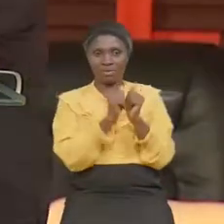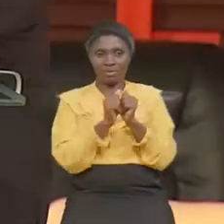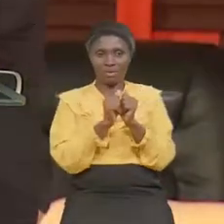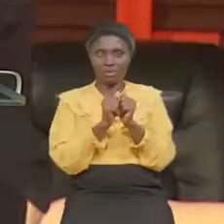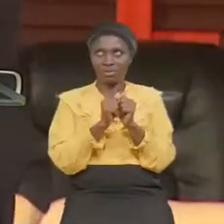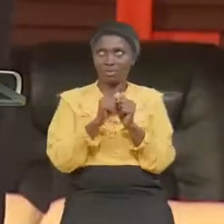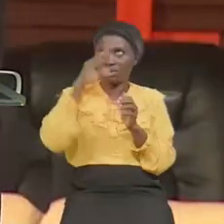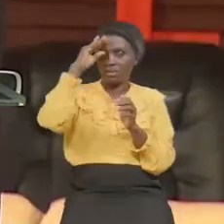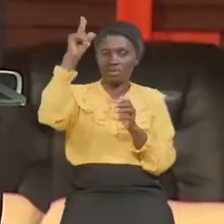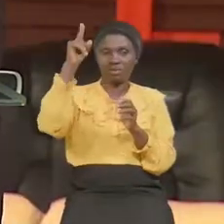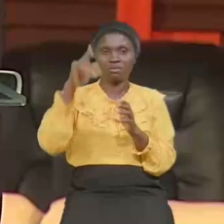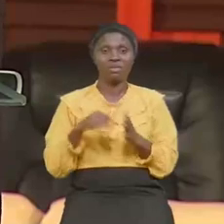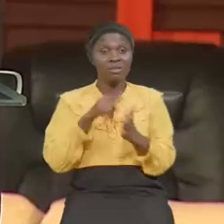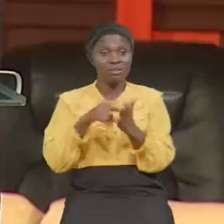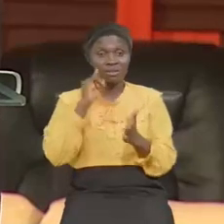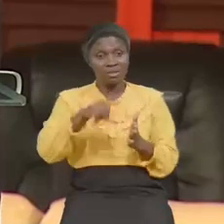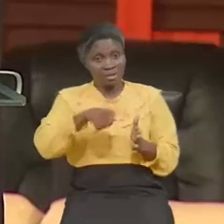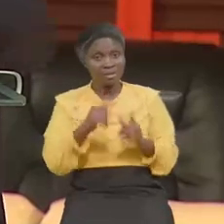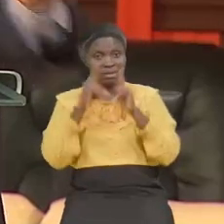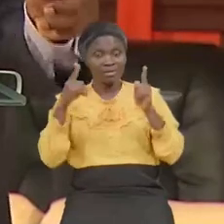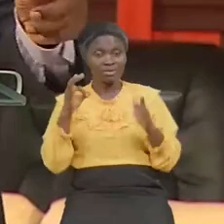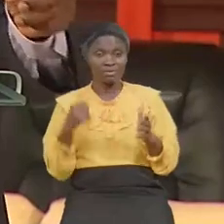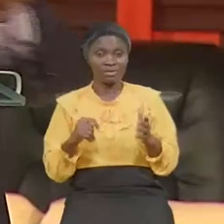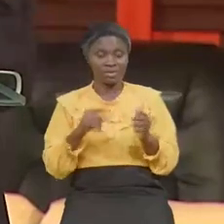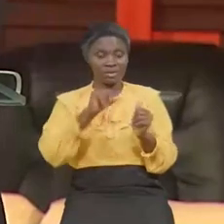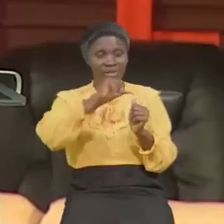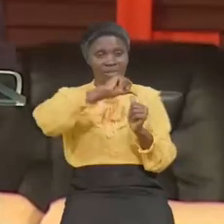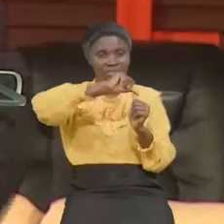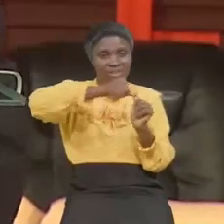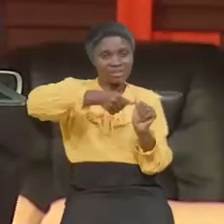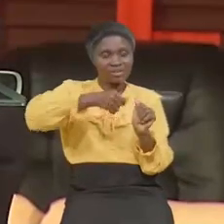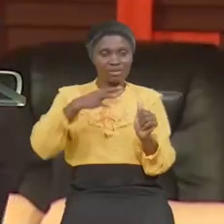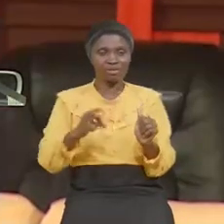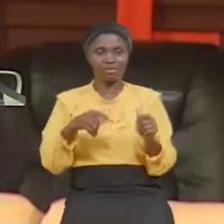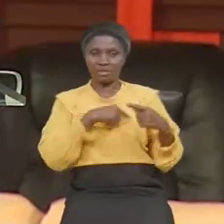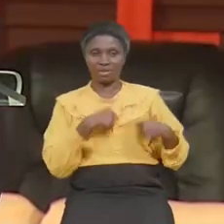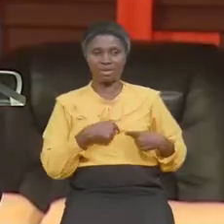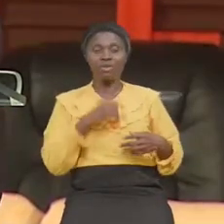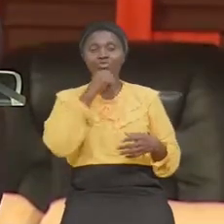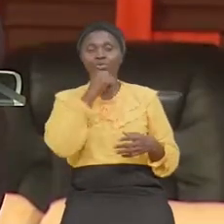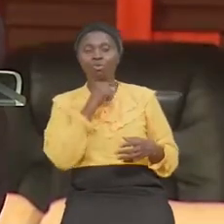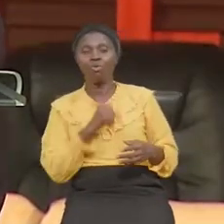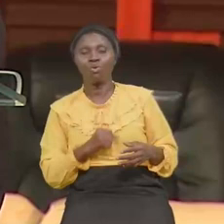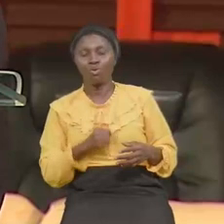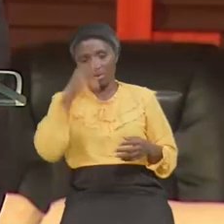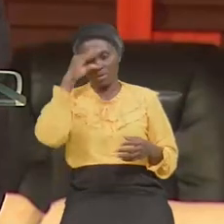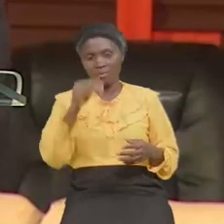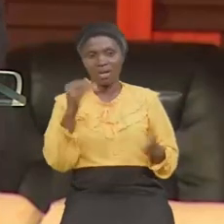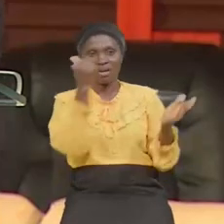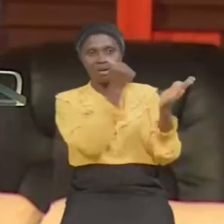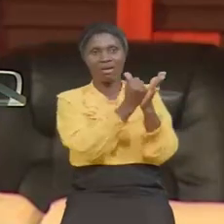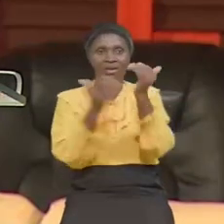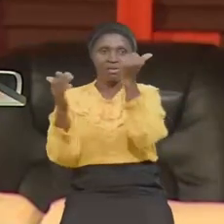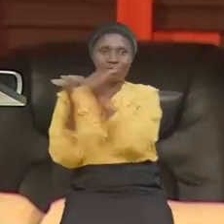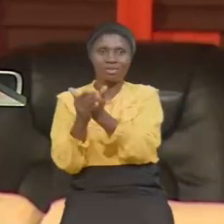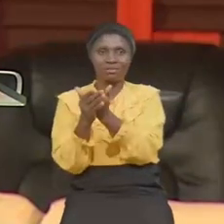langage pour la circoncision du cœur. Le vieil homme crucifié avec lui. Et continue en